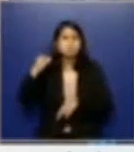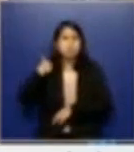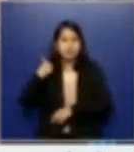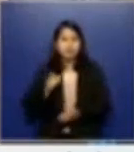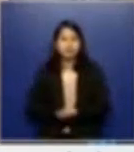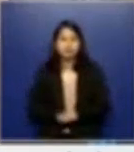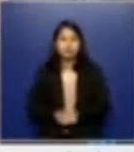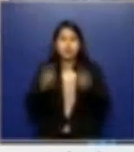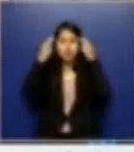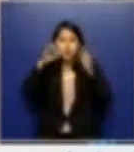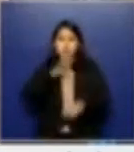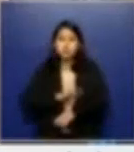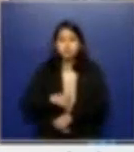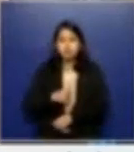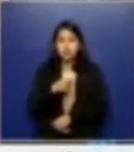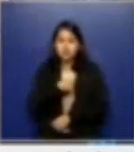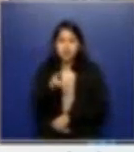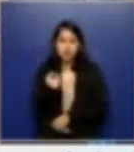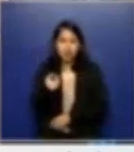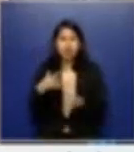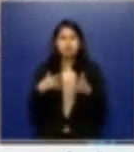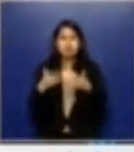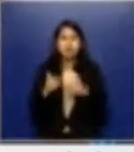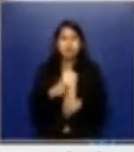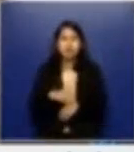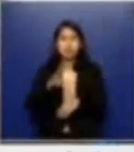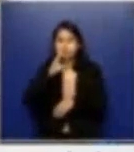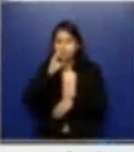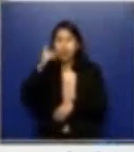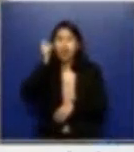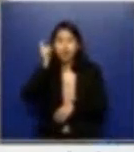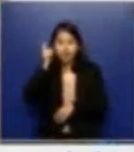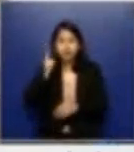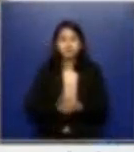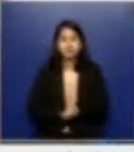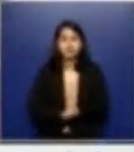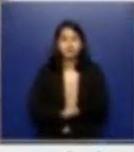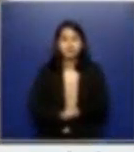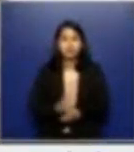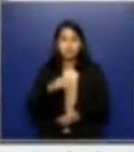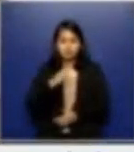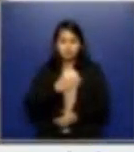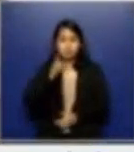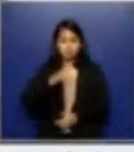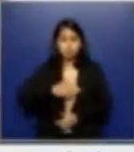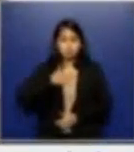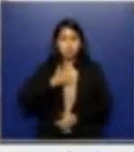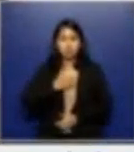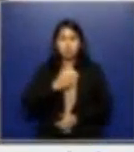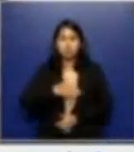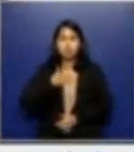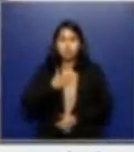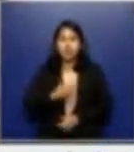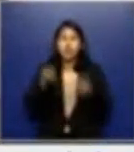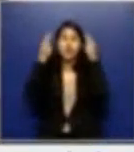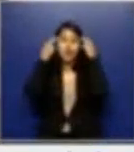านนายกท่านอาจจะน้อยอกน้อยใจบ้างแต่ท่านพูดออกมาก็ต้องขอทำความเข้าใจท่านแล้วเรียนนะครับว่าผมต้องภูมิใจนะท่านนาย